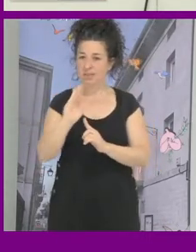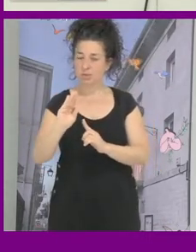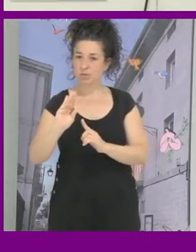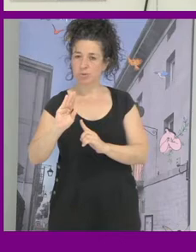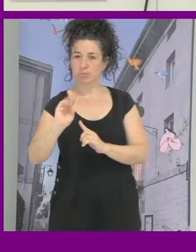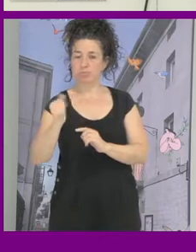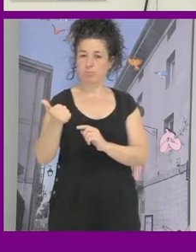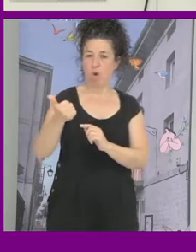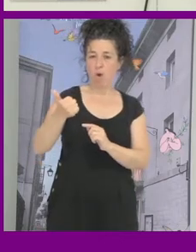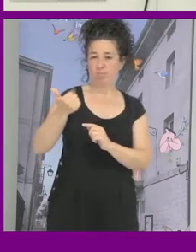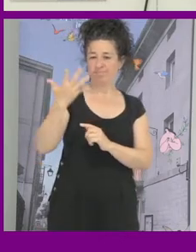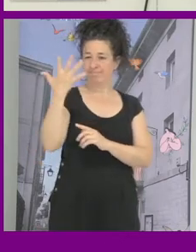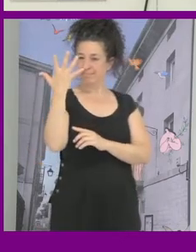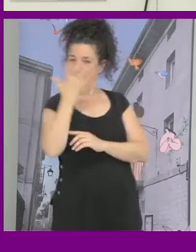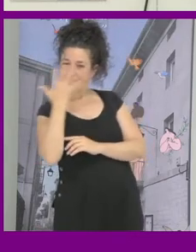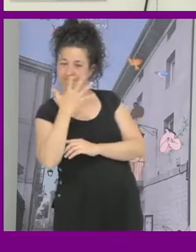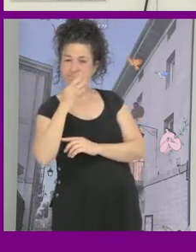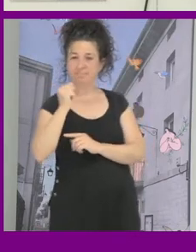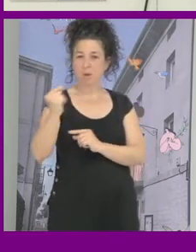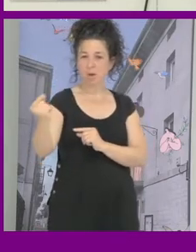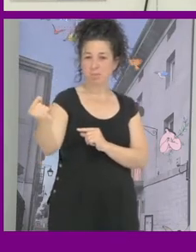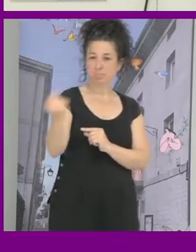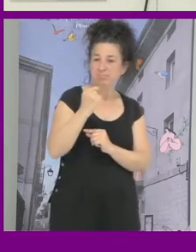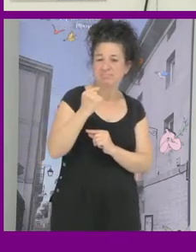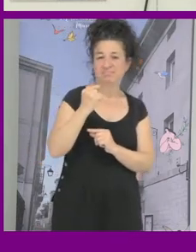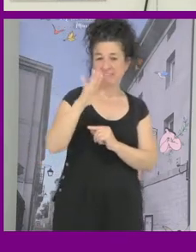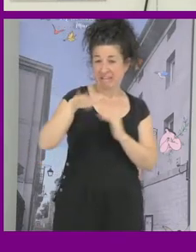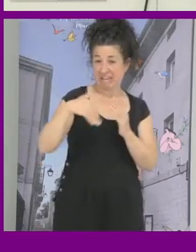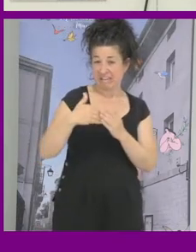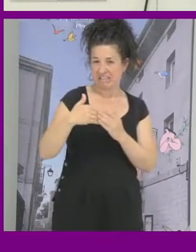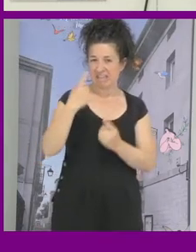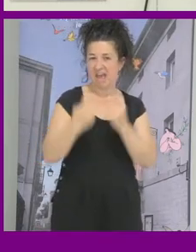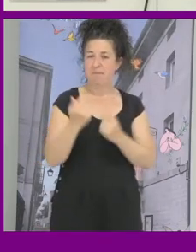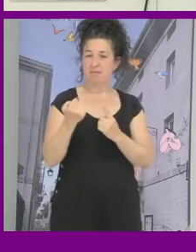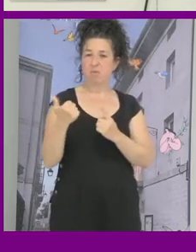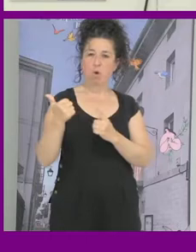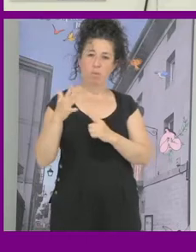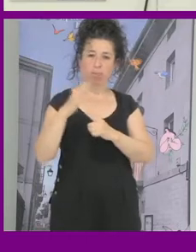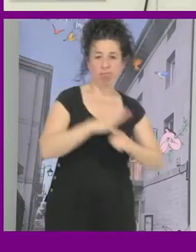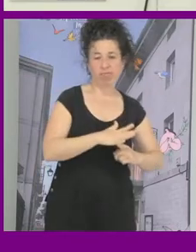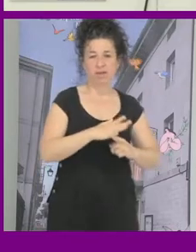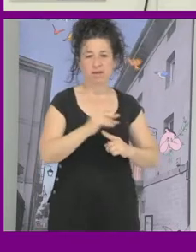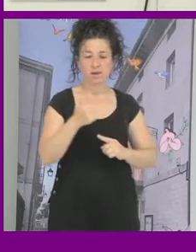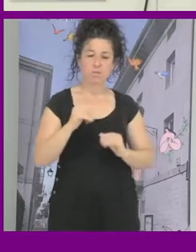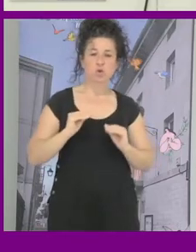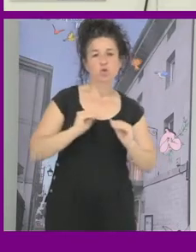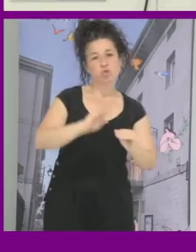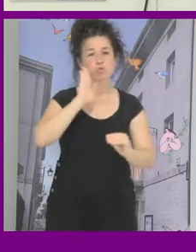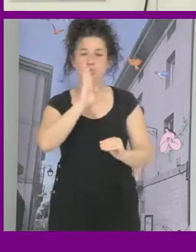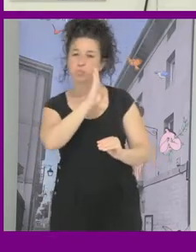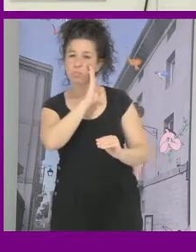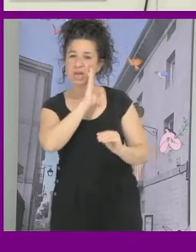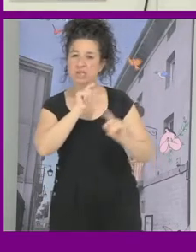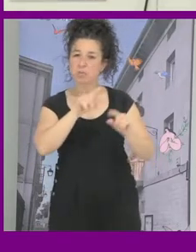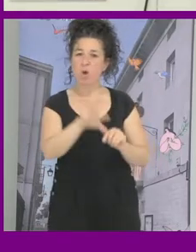ba, mesfidantzakoa, mespretsukoa inkluso edota bueno, ez? Ba, zure amatasuna da aukera pribatu